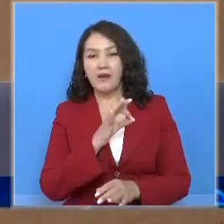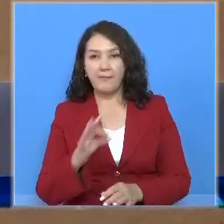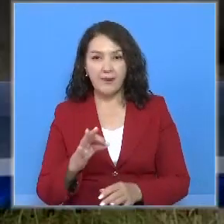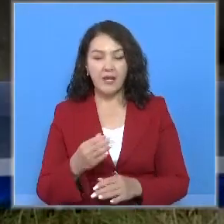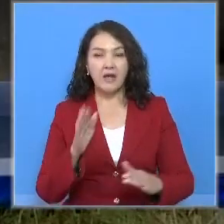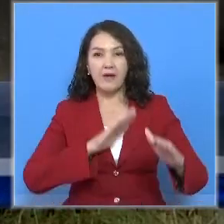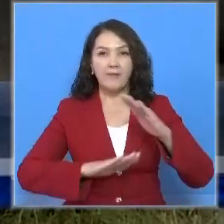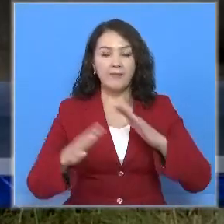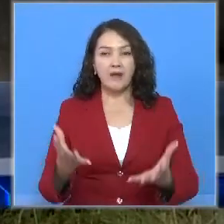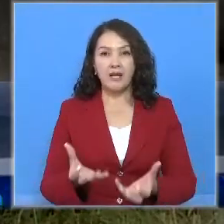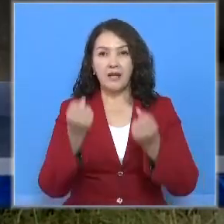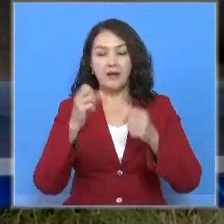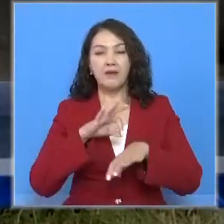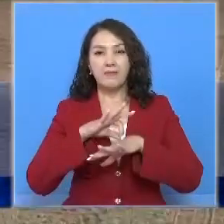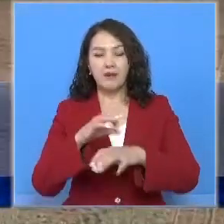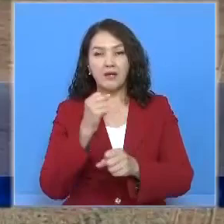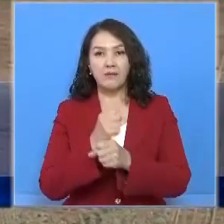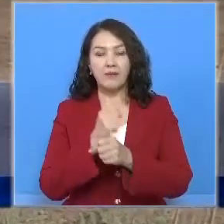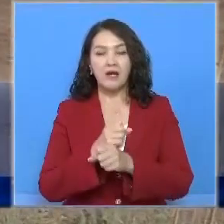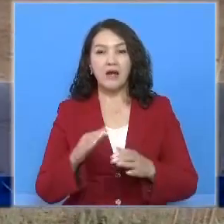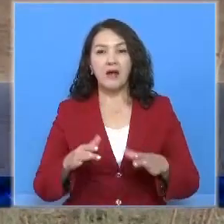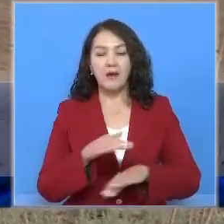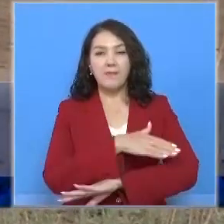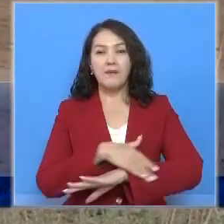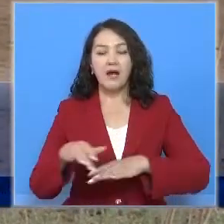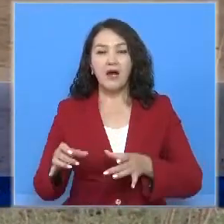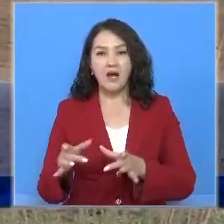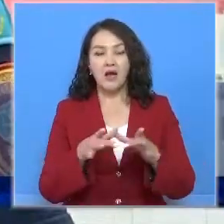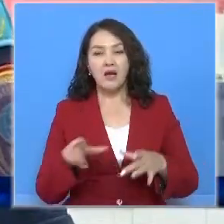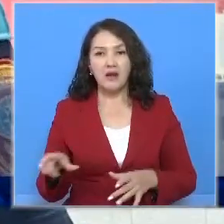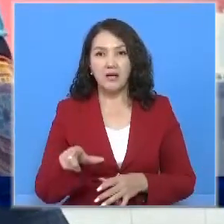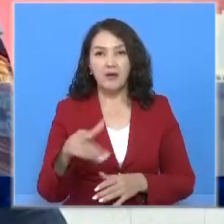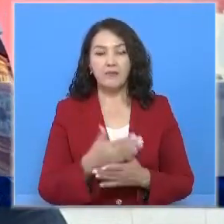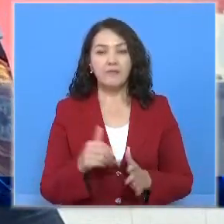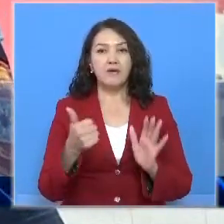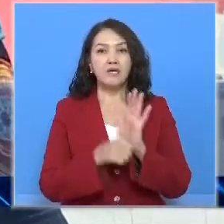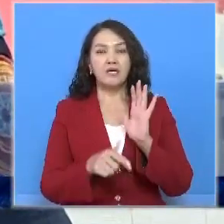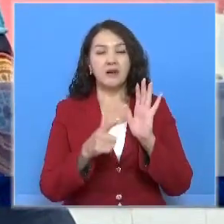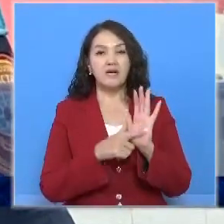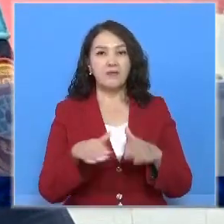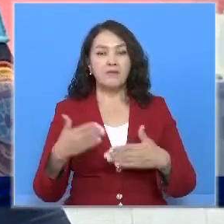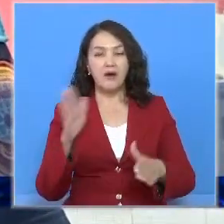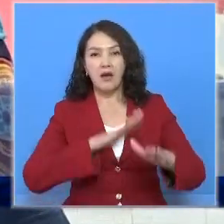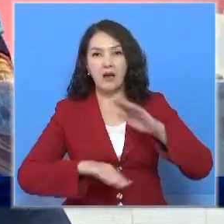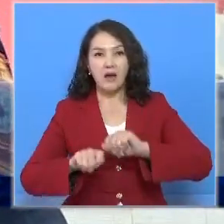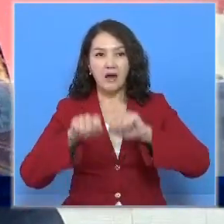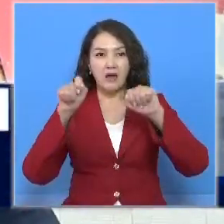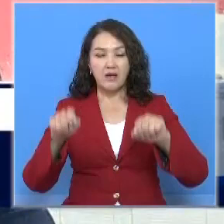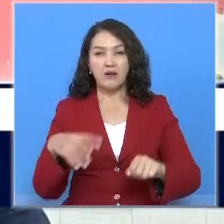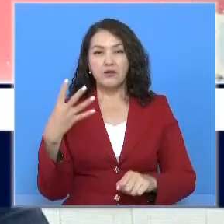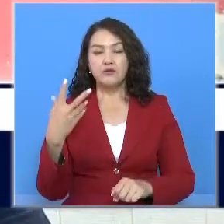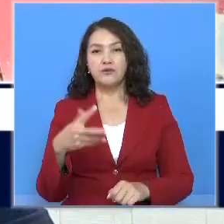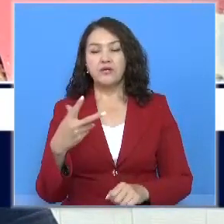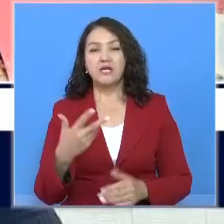94,3% пляжей. Спасатели ведут работу на берегах рек и озер, дежурят каждый день. 67 пляжей у нас открыто, из которых 43 коммунальных